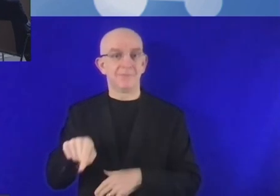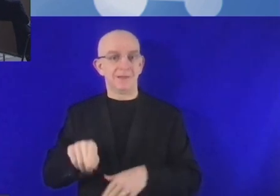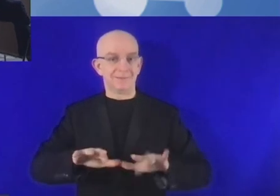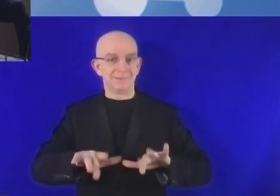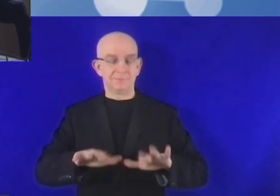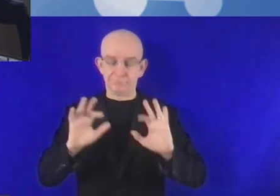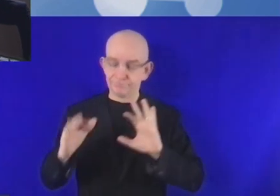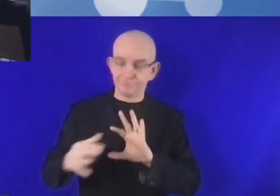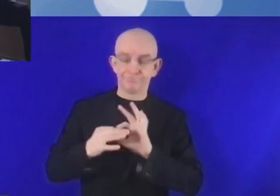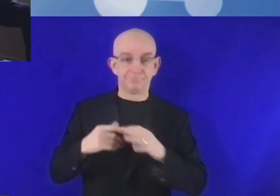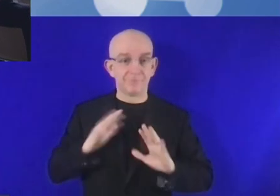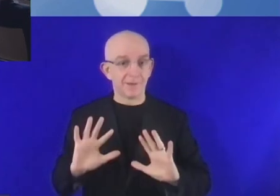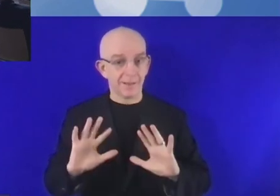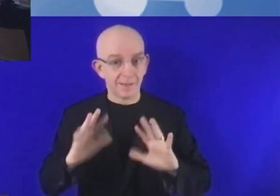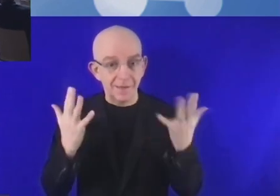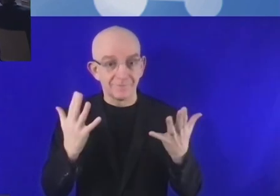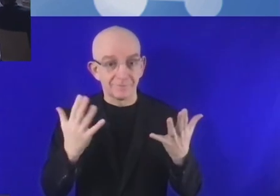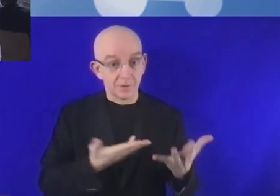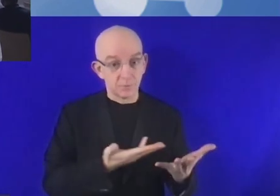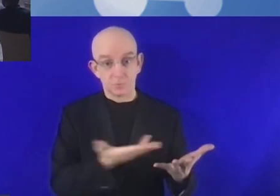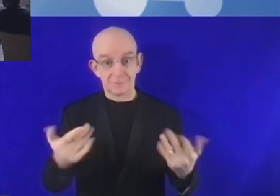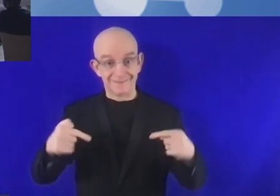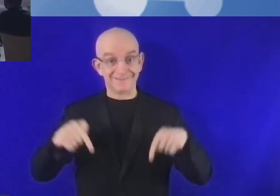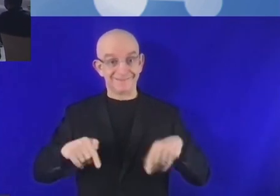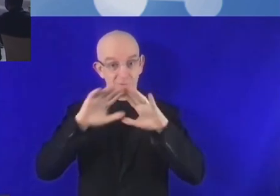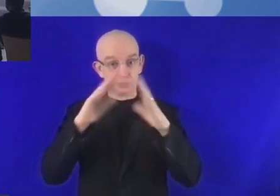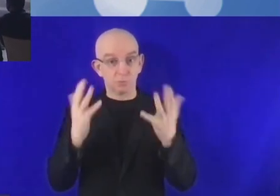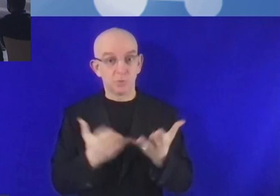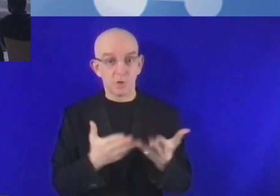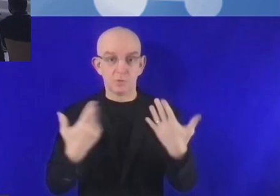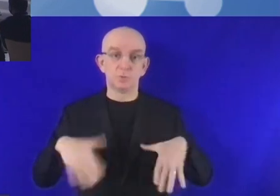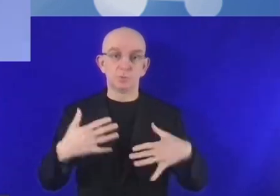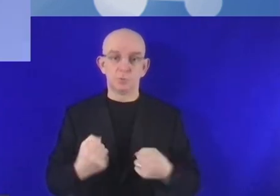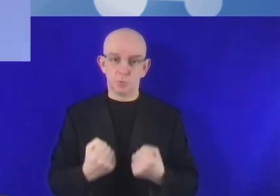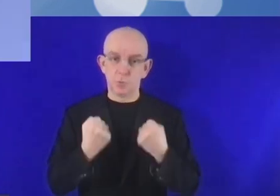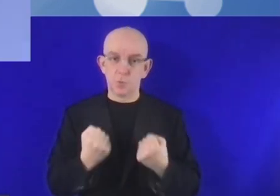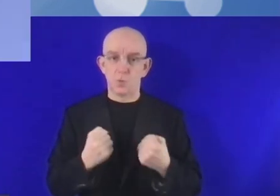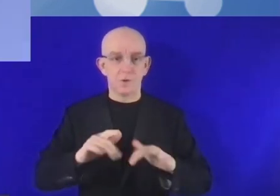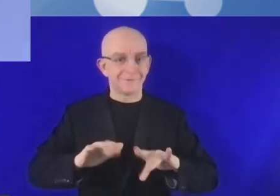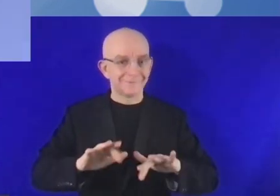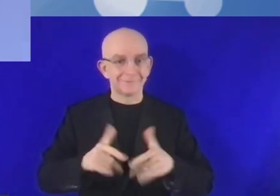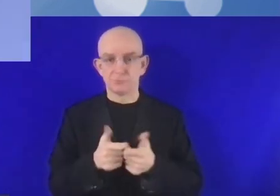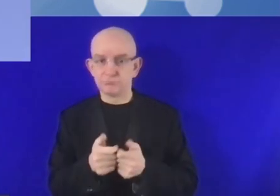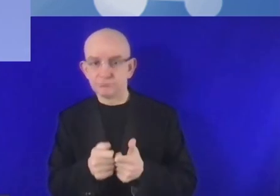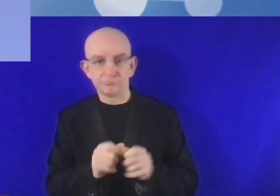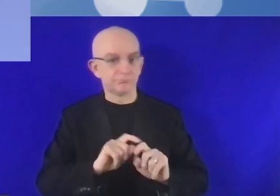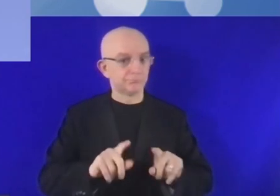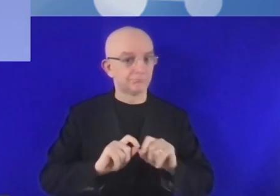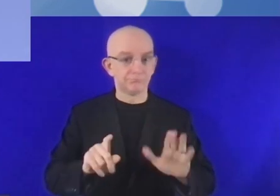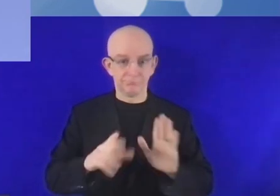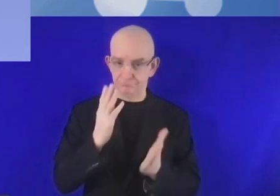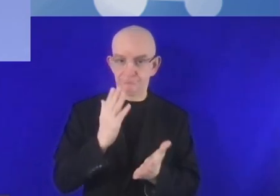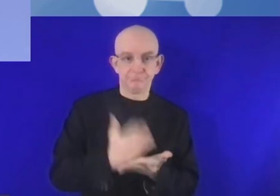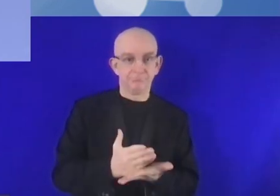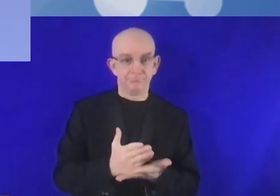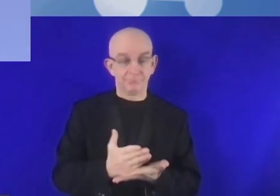potwierdza, jak bardzo istotną częścią naszego życia stał się internet. Szanowni Państwo, wszyscy żyjemy